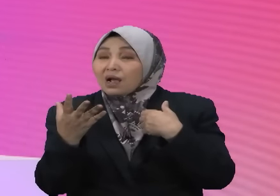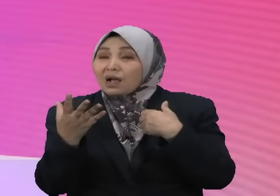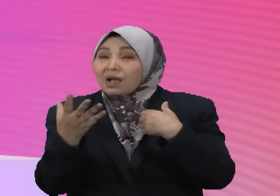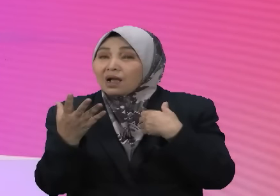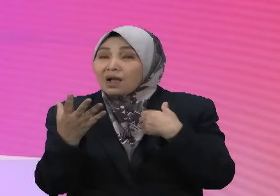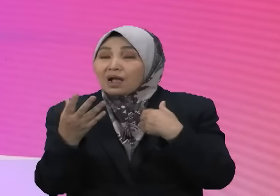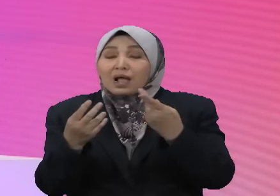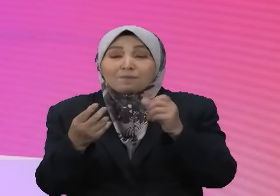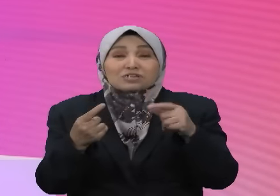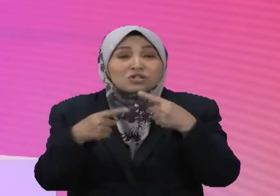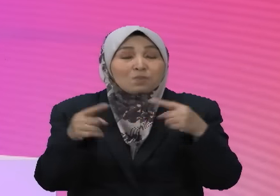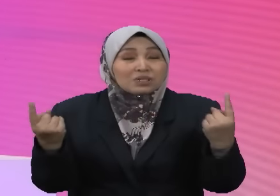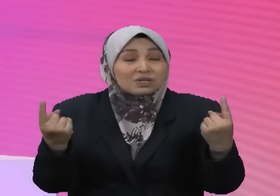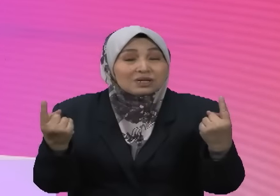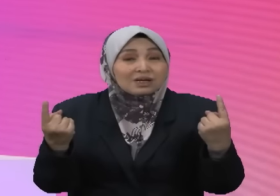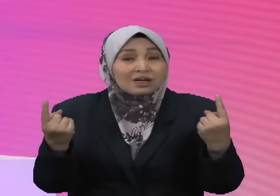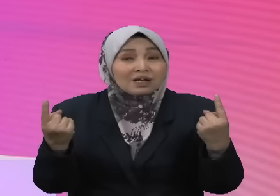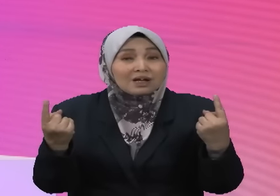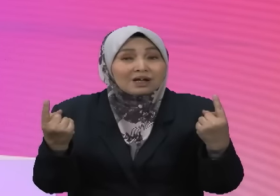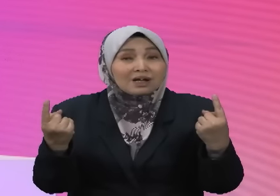Hamas lawannya